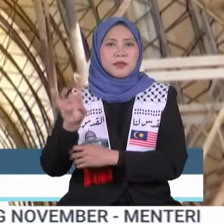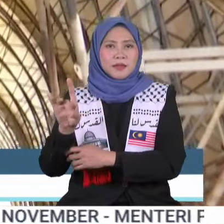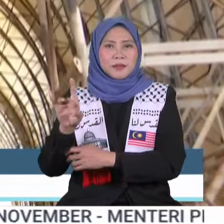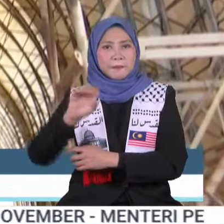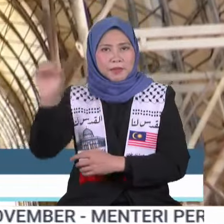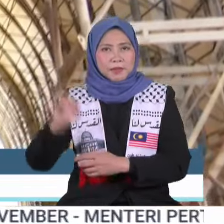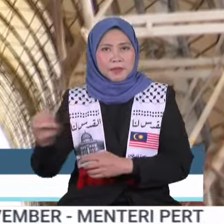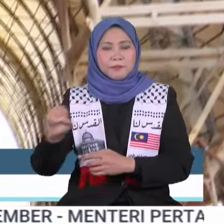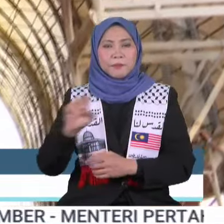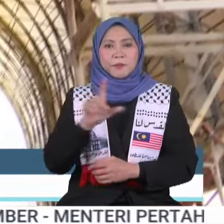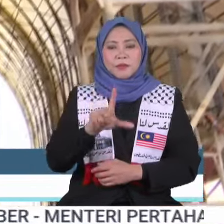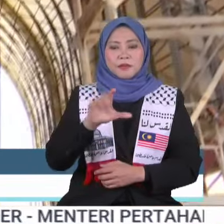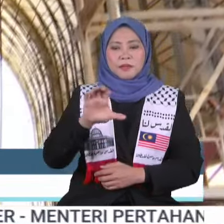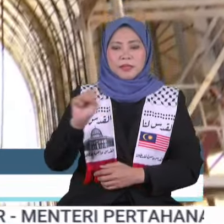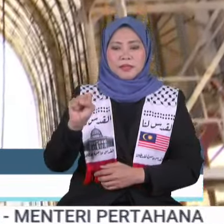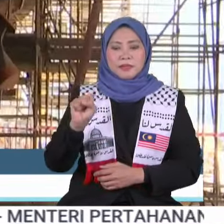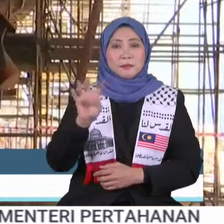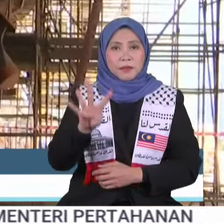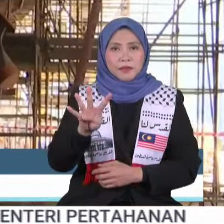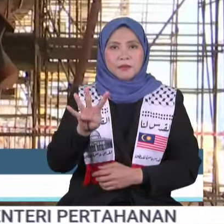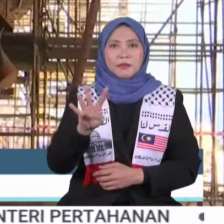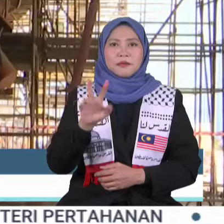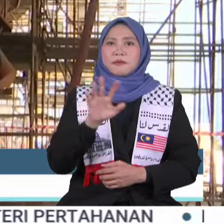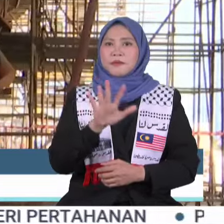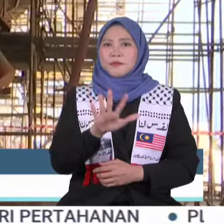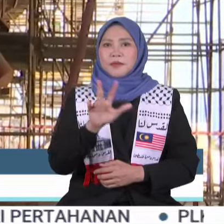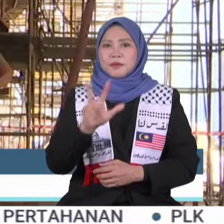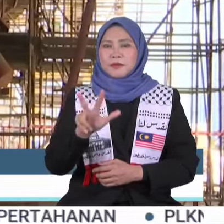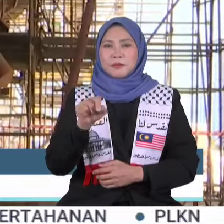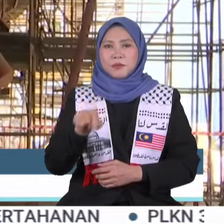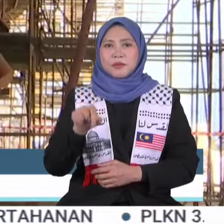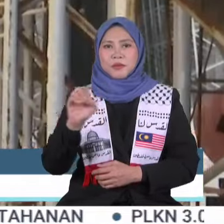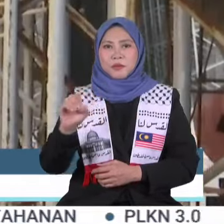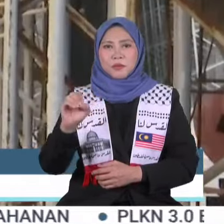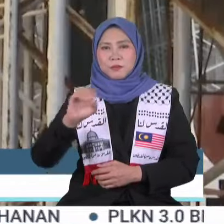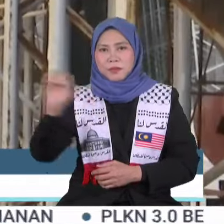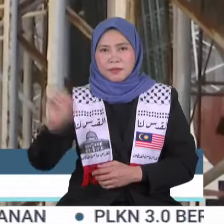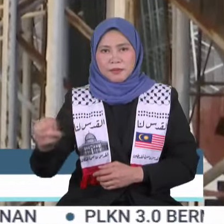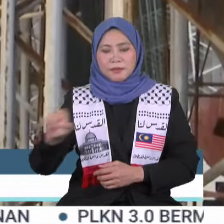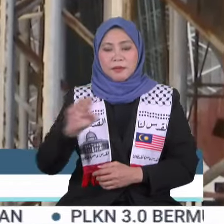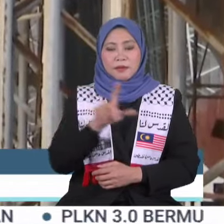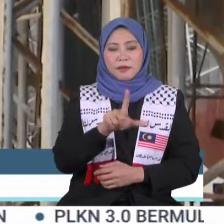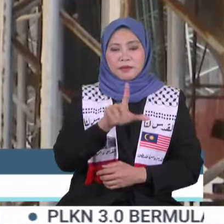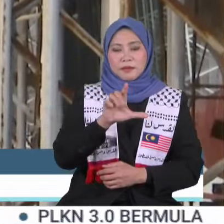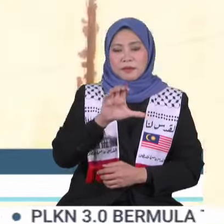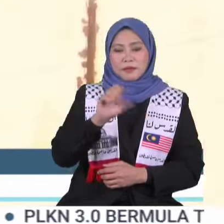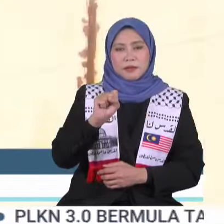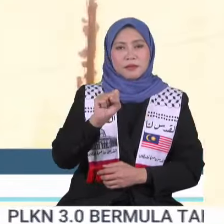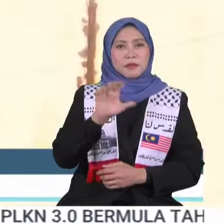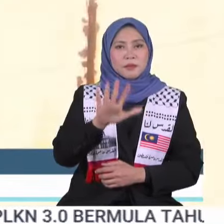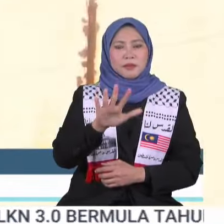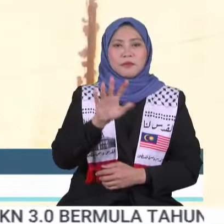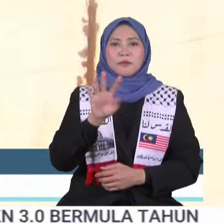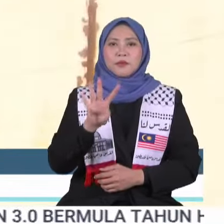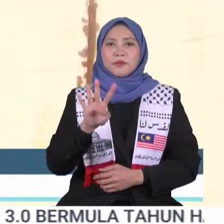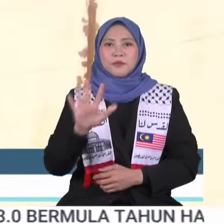lcs 4 53.40% dan lcs 5